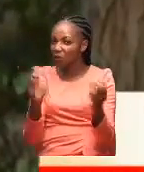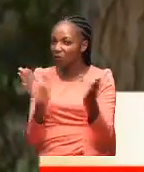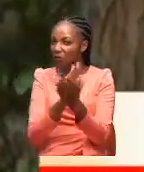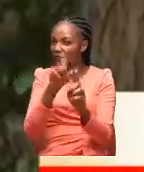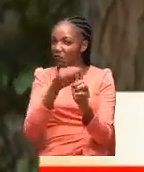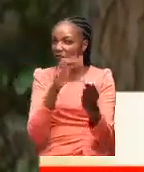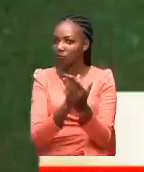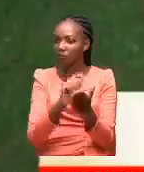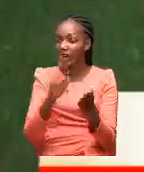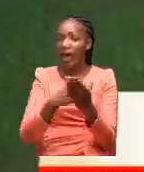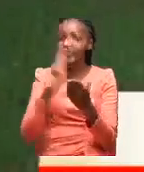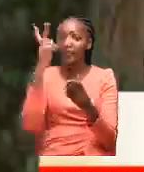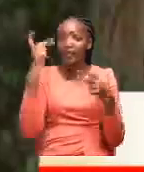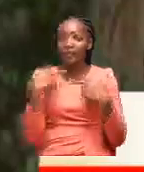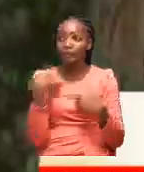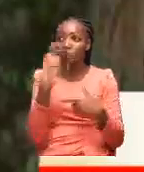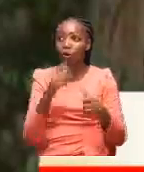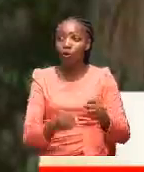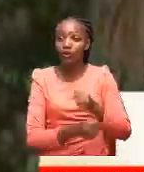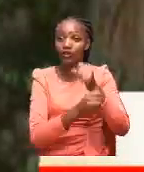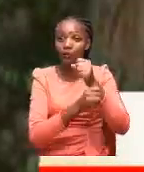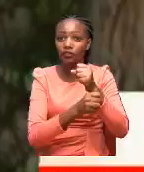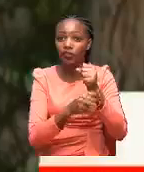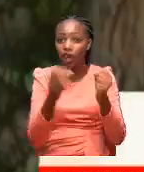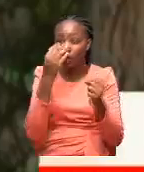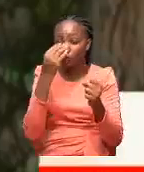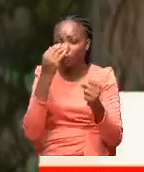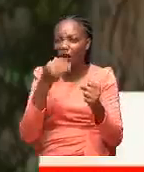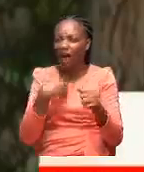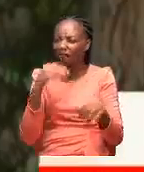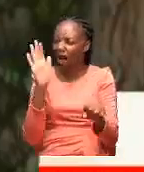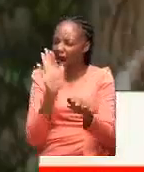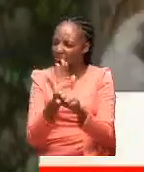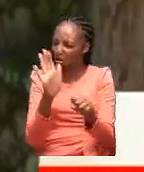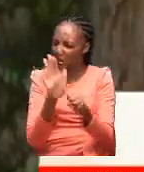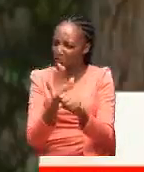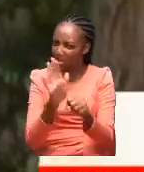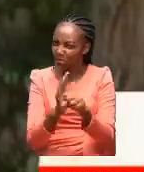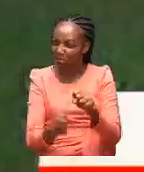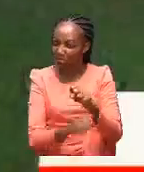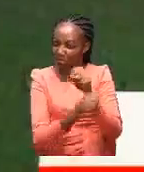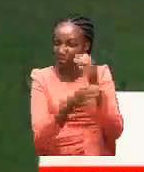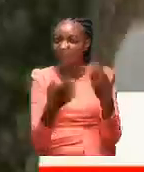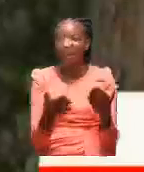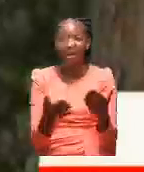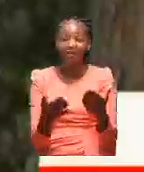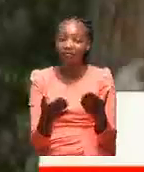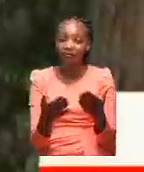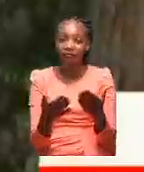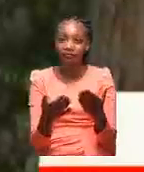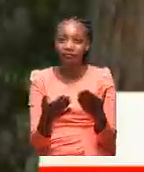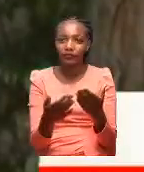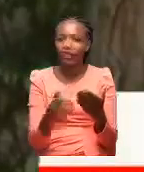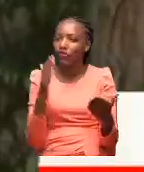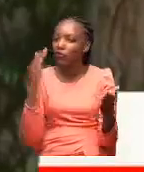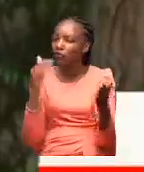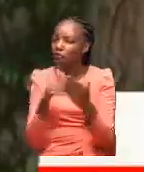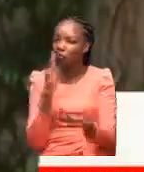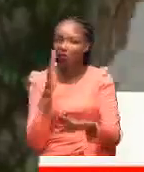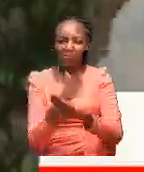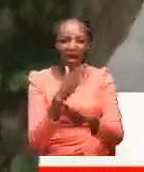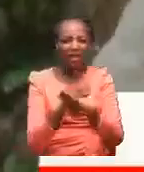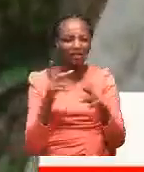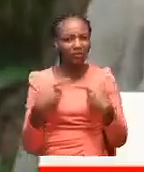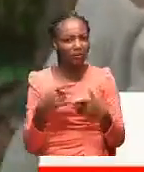wote wanamsupport Ruto. Kwa bunge hako na support, nje hako na support, Kenya mzima hako na support. Sikudanganye hii watu.